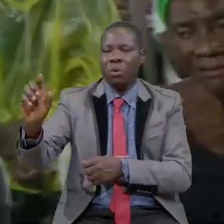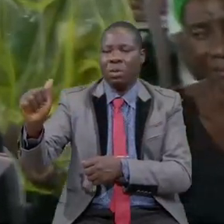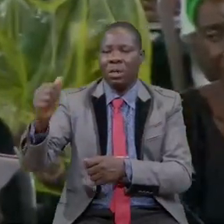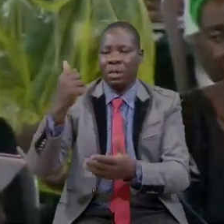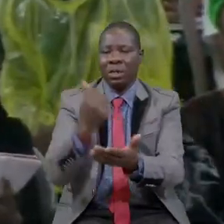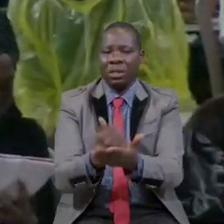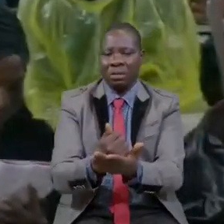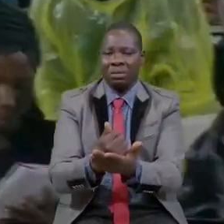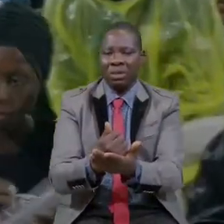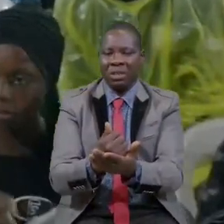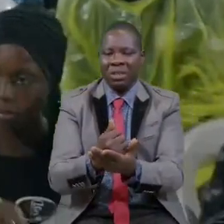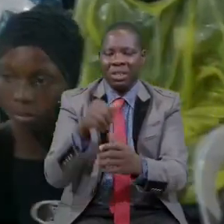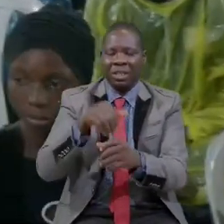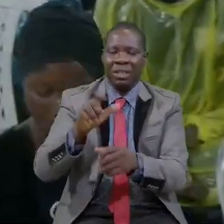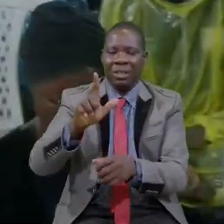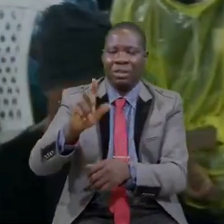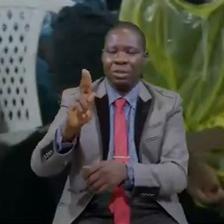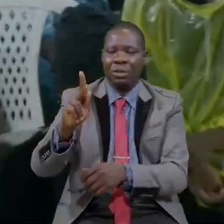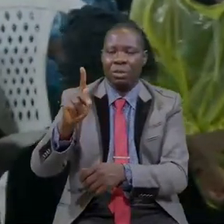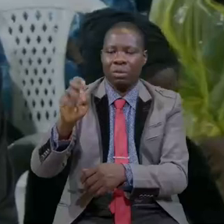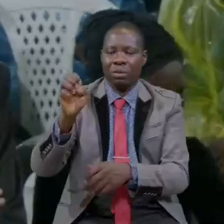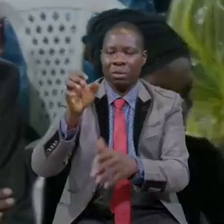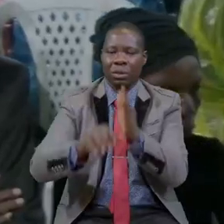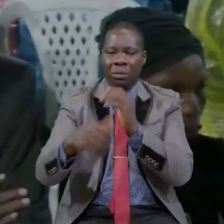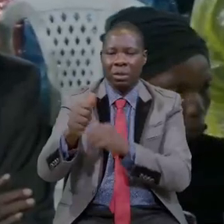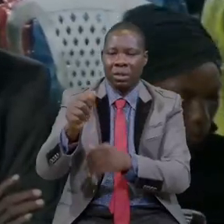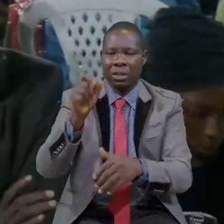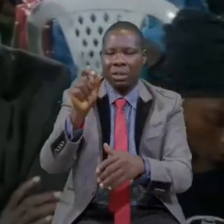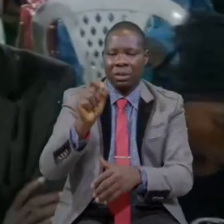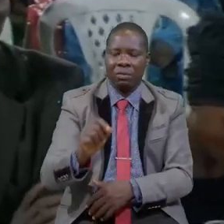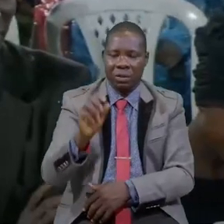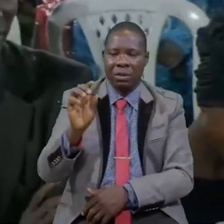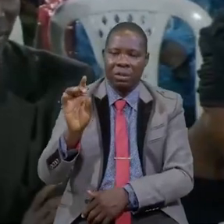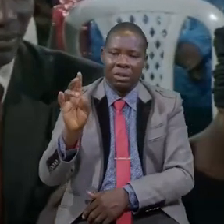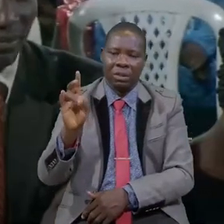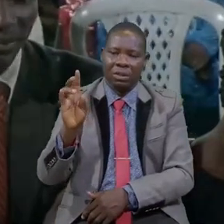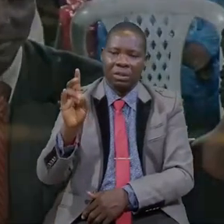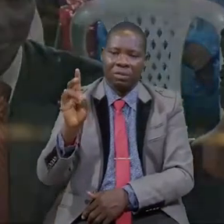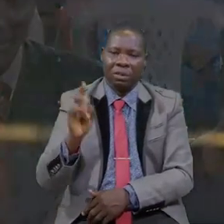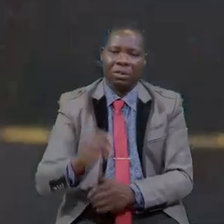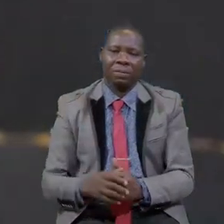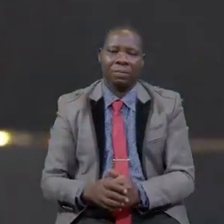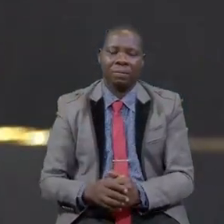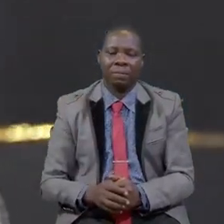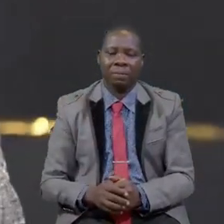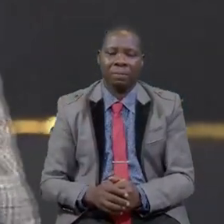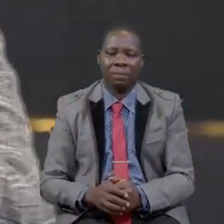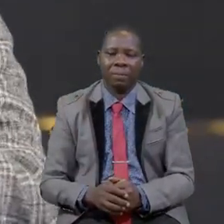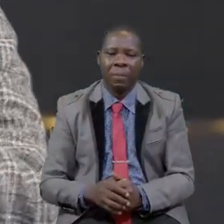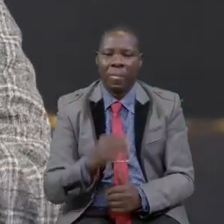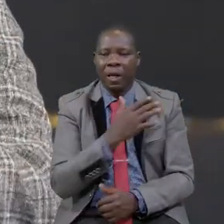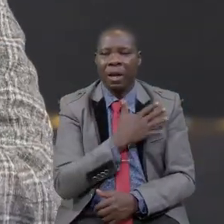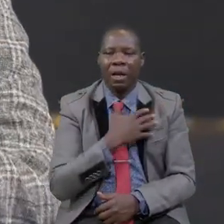En Luc au chapitre 10, verset 17. Luc 10, 17.